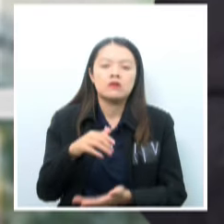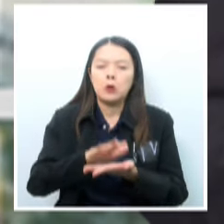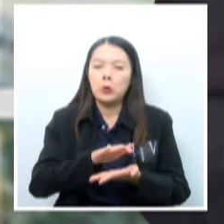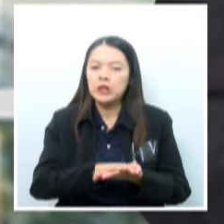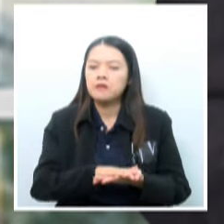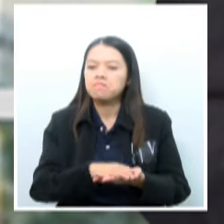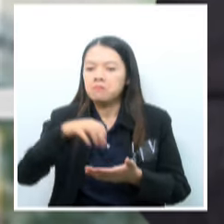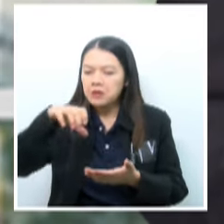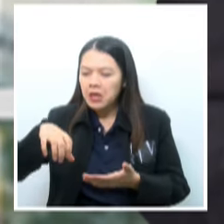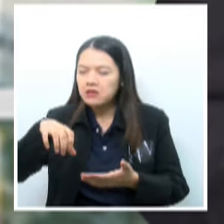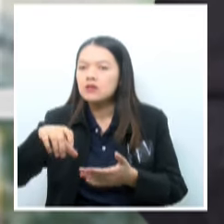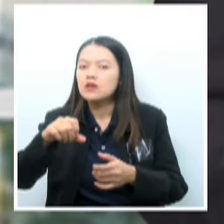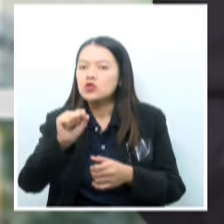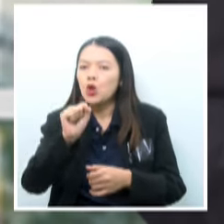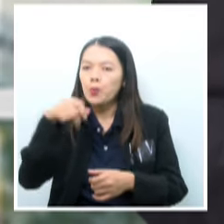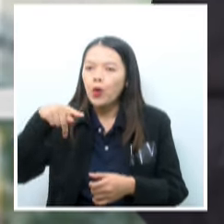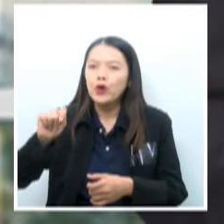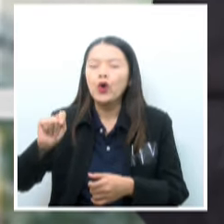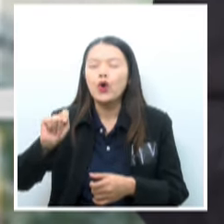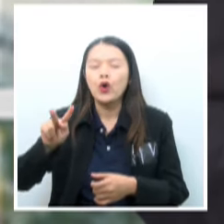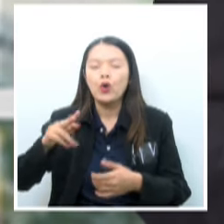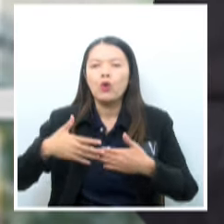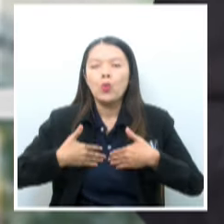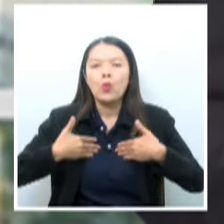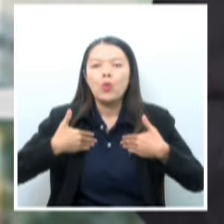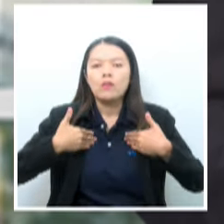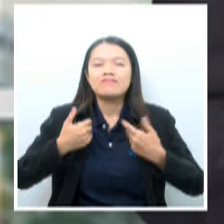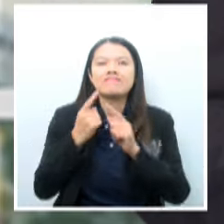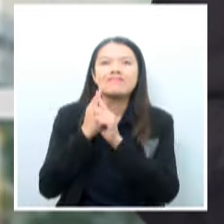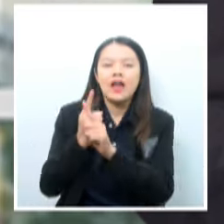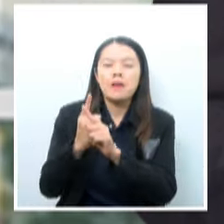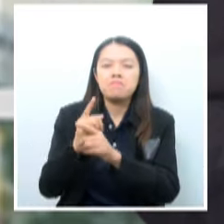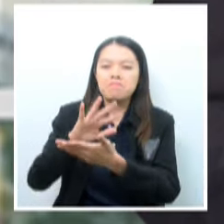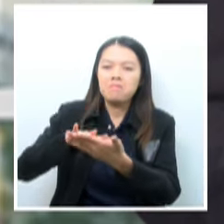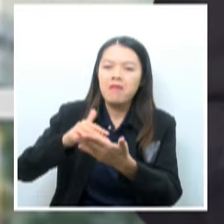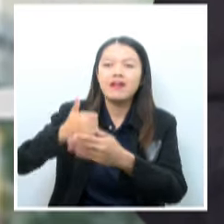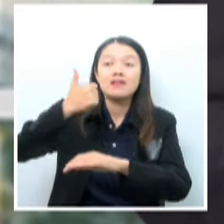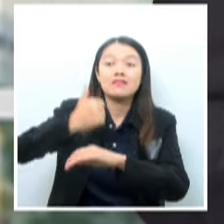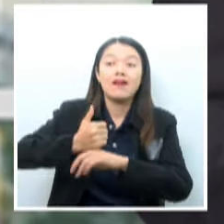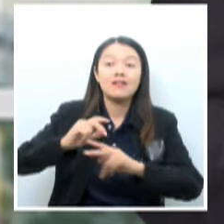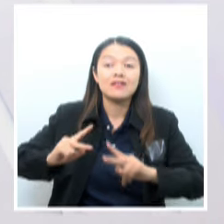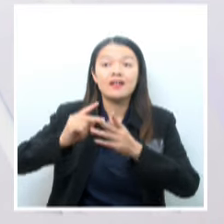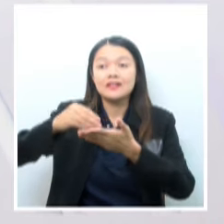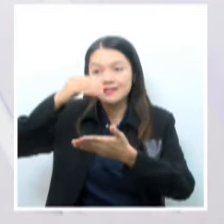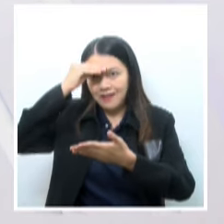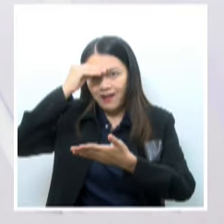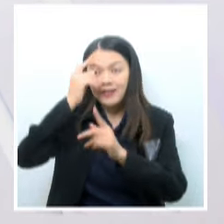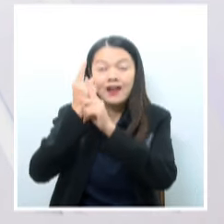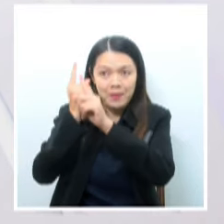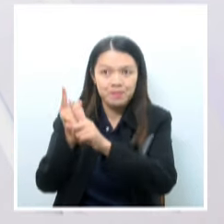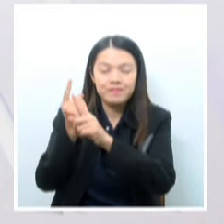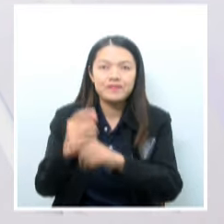ทั้งเขตและสพท.มีความสุขตามนโยบายของท่านรัฐมนตรีว่าการกระทรวงศึกษาธิการครับ ค่